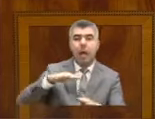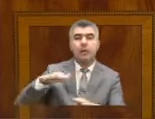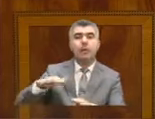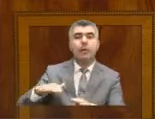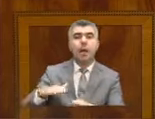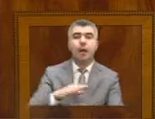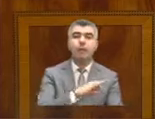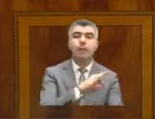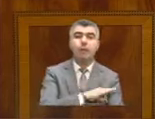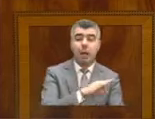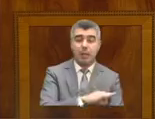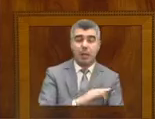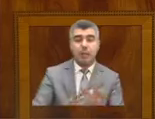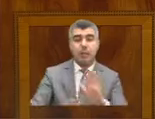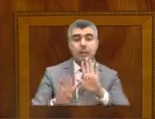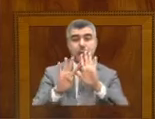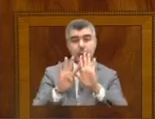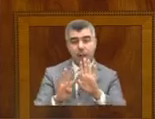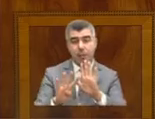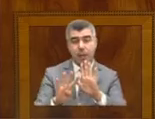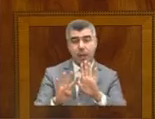لفائدة